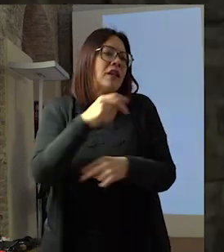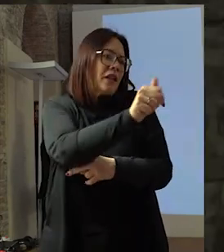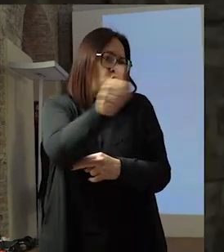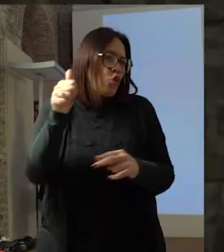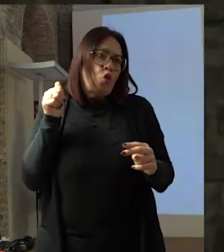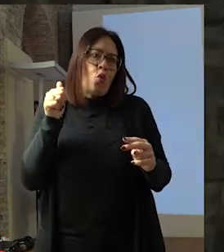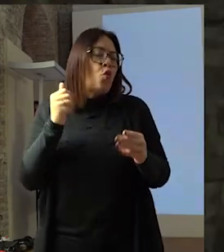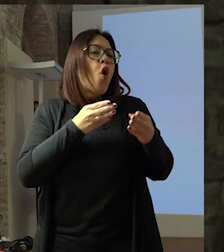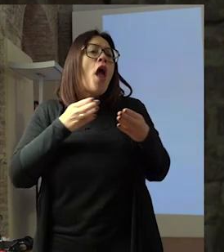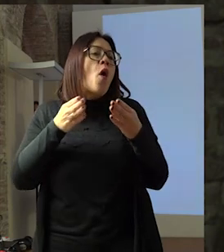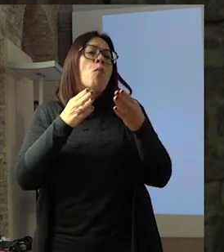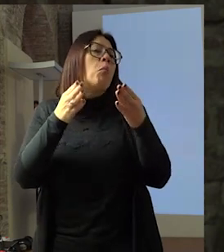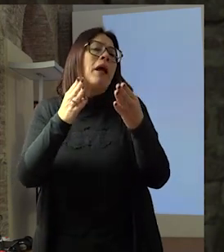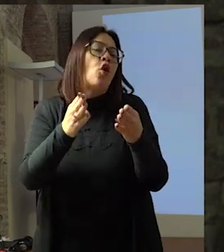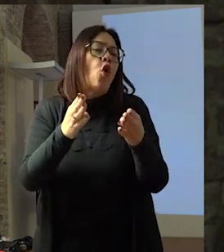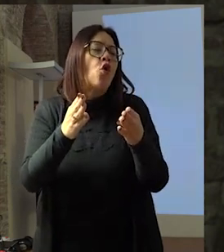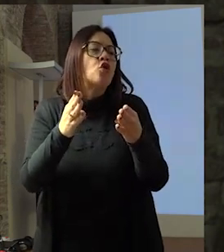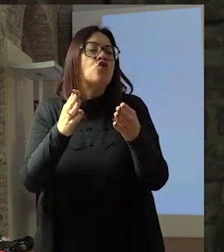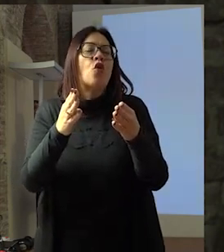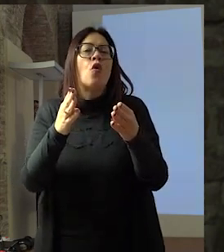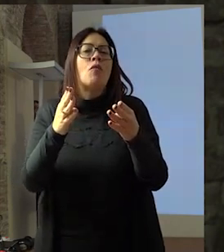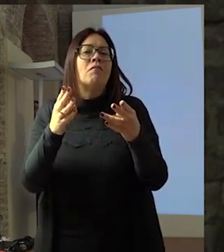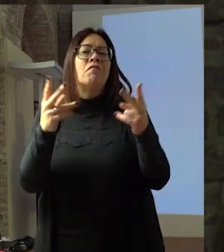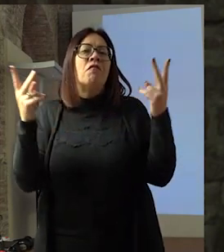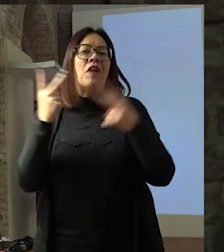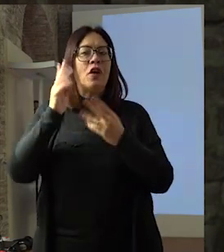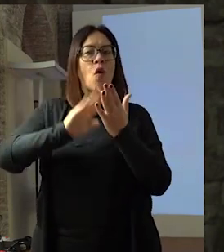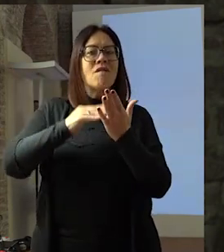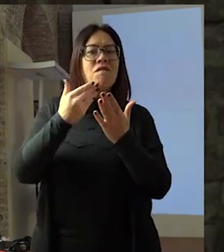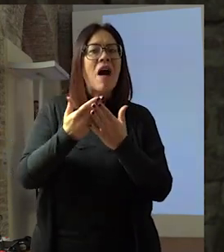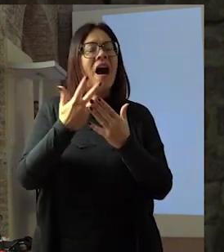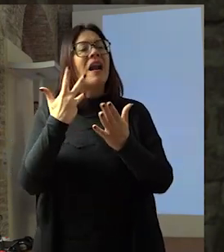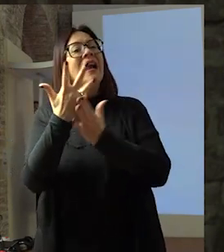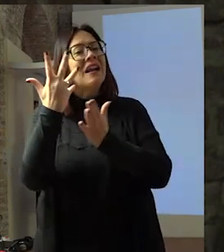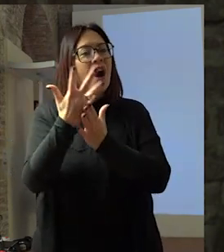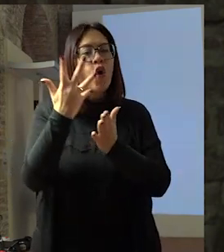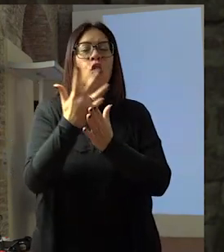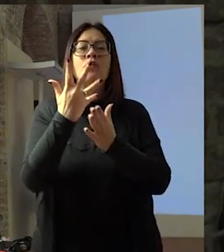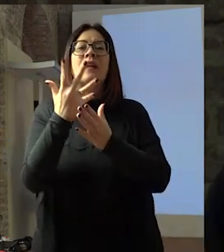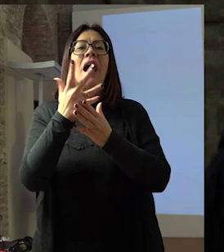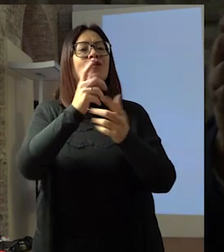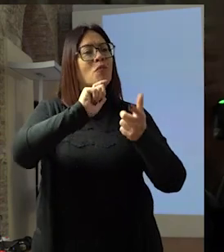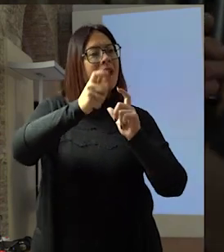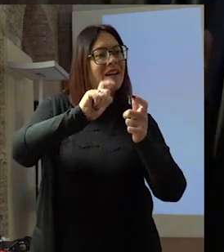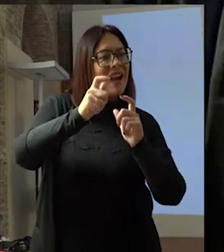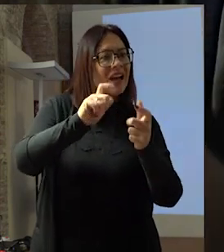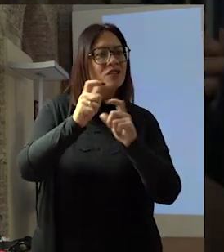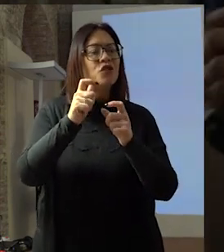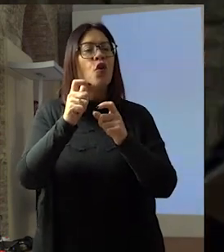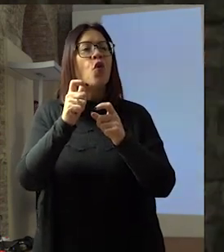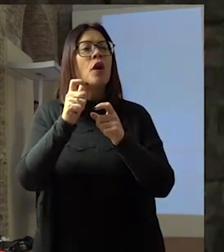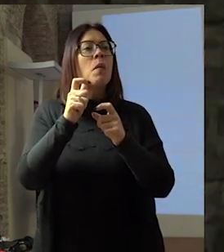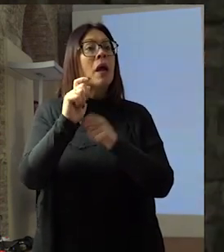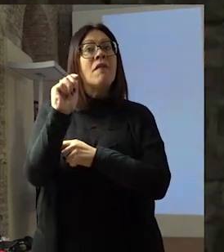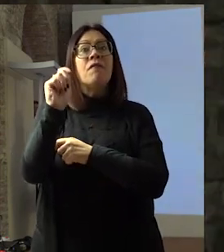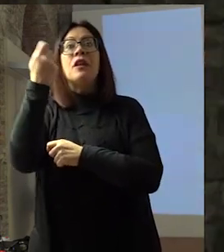un percorso che merita di essere raccontato attraverso la relazione, perché fra successi e